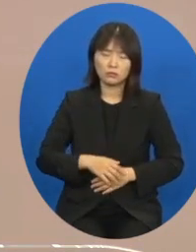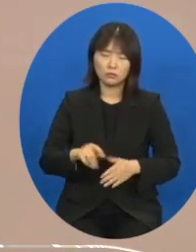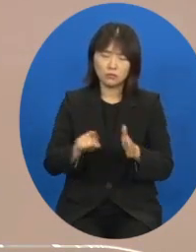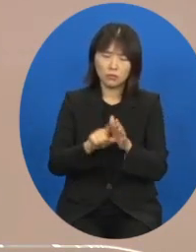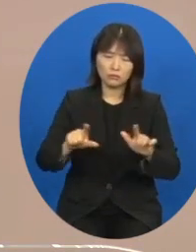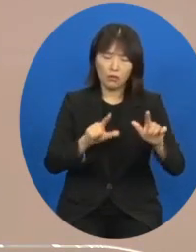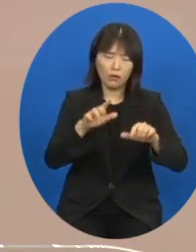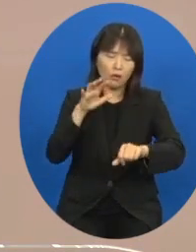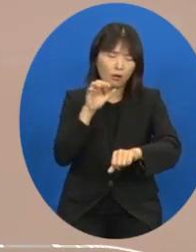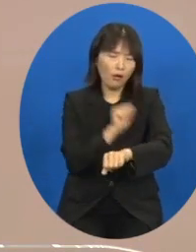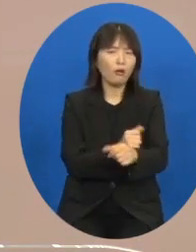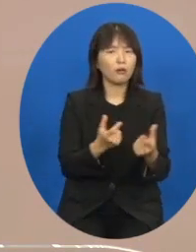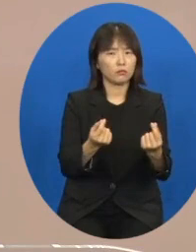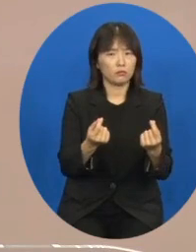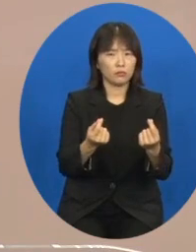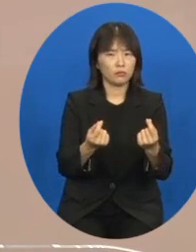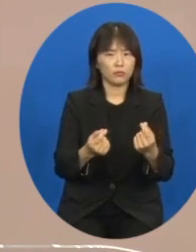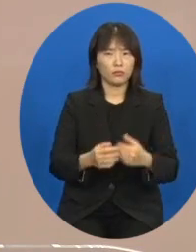신앙생활 잘한 것 같아요.